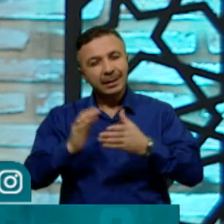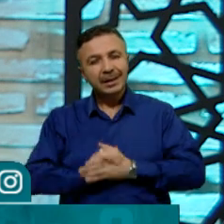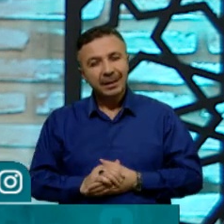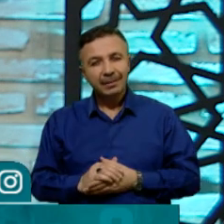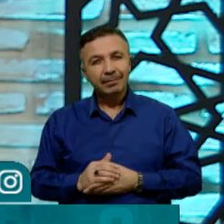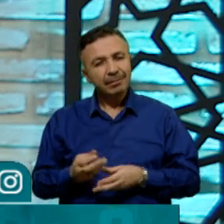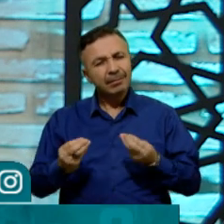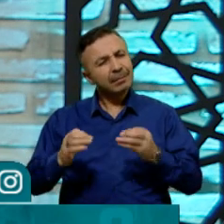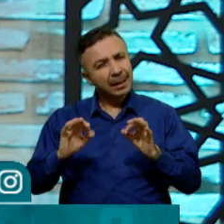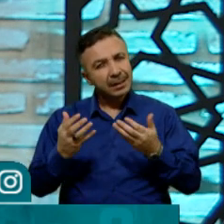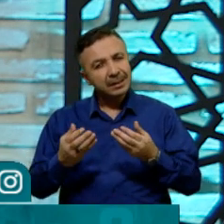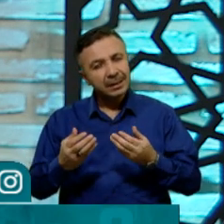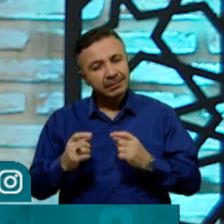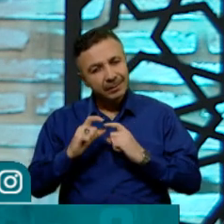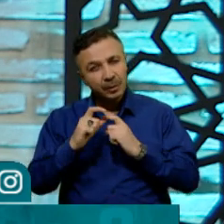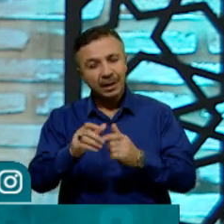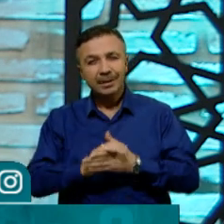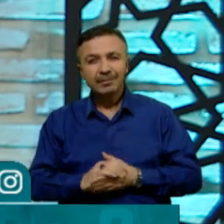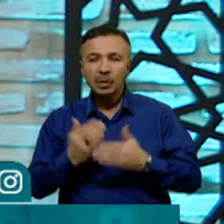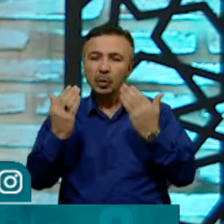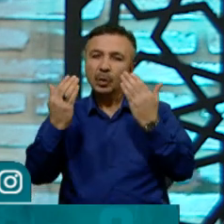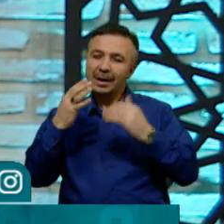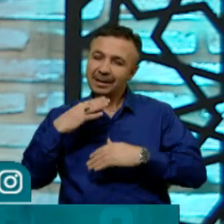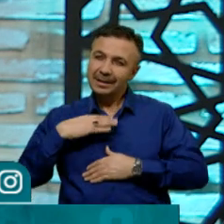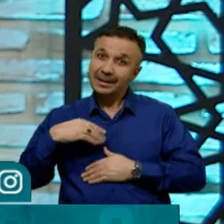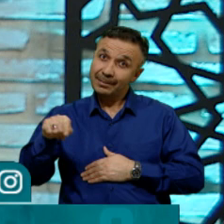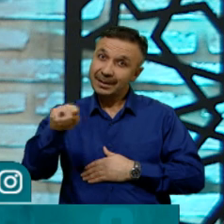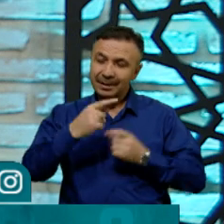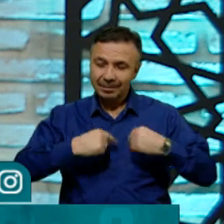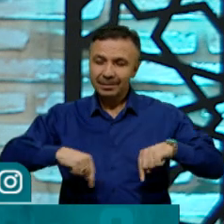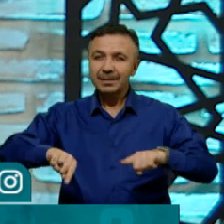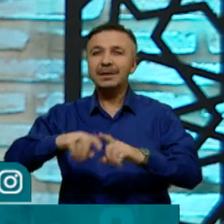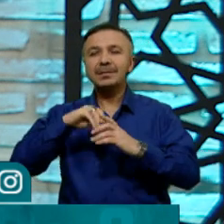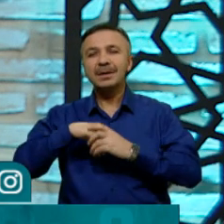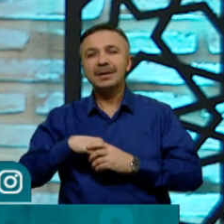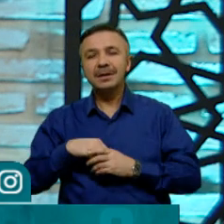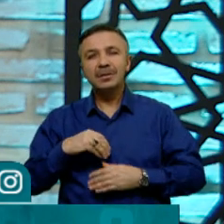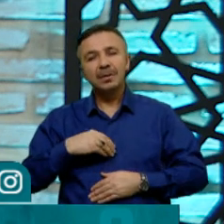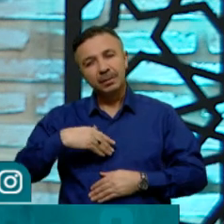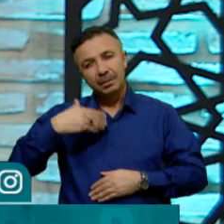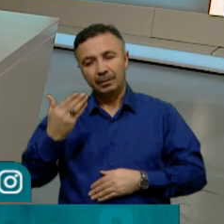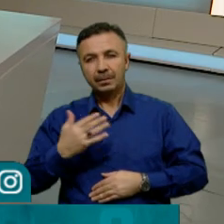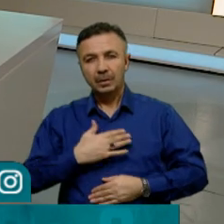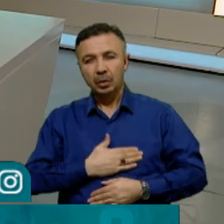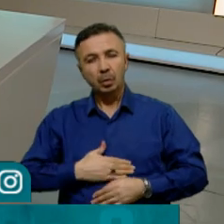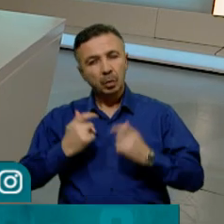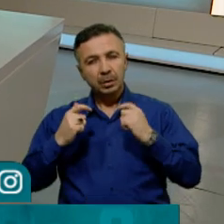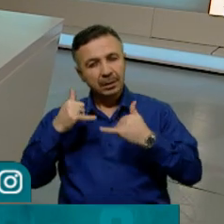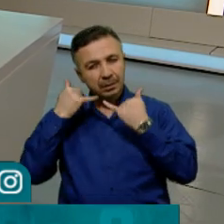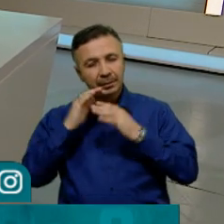sorayım Efendi dua isteğim sizin için bizim için inşallah ondan sonra Bursa'ya Allah Allah nasip ederse